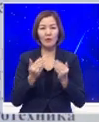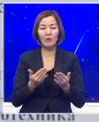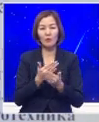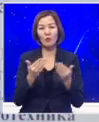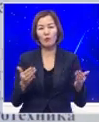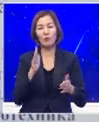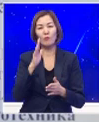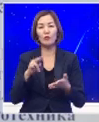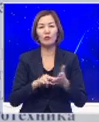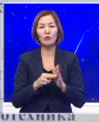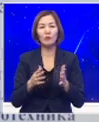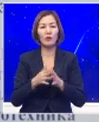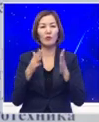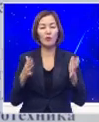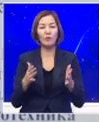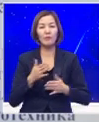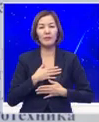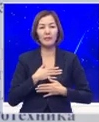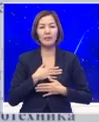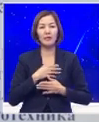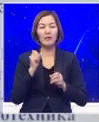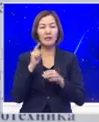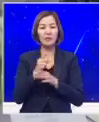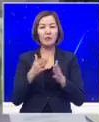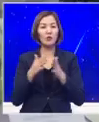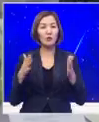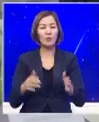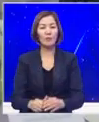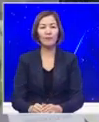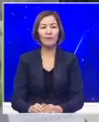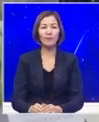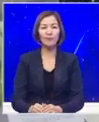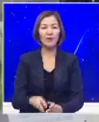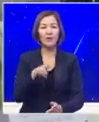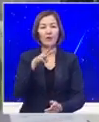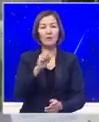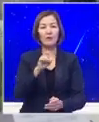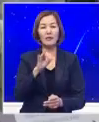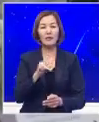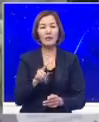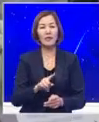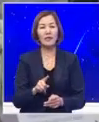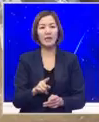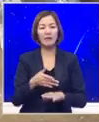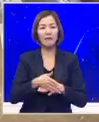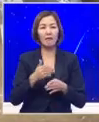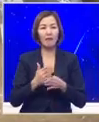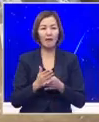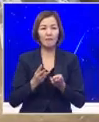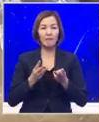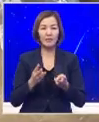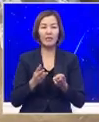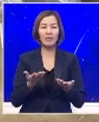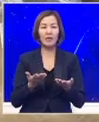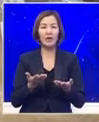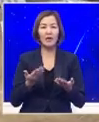Енді болашаққа жоспар көп. Себебі біздің өнімдерге сұраныс бар. Ал Мәрзия Малдыбаева ашытқысыз нан пісіреді, себебі оның адам ағзасына